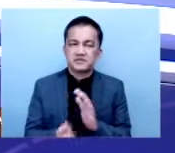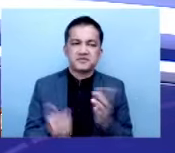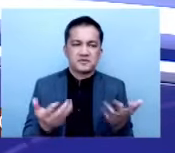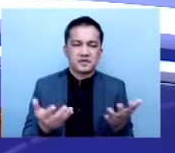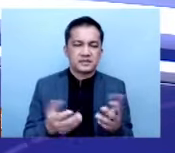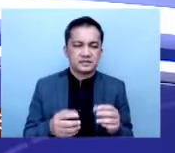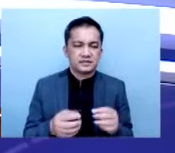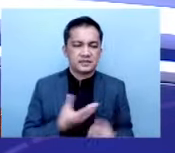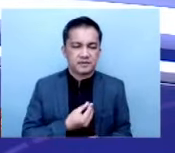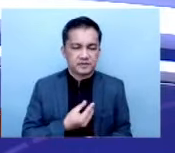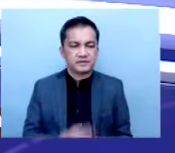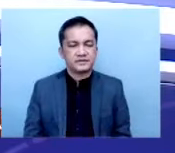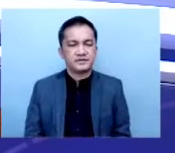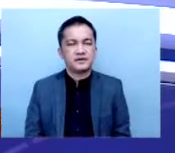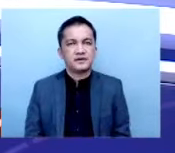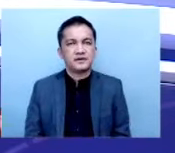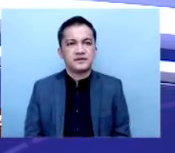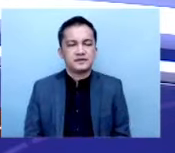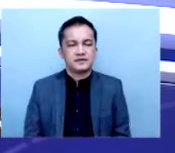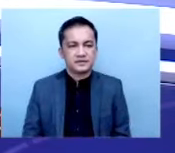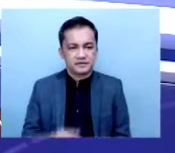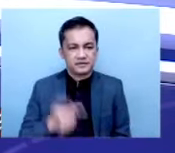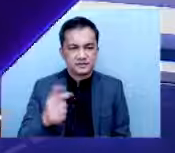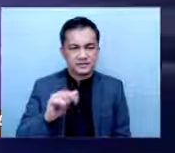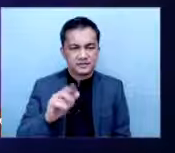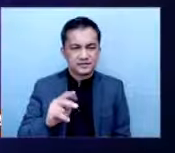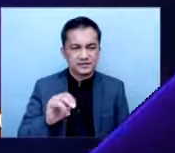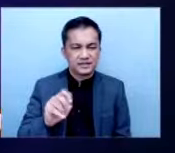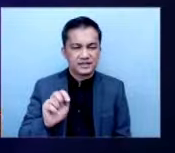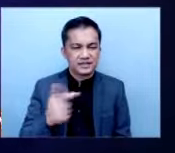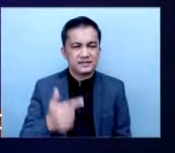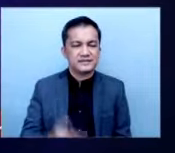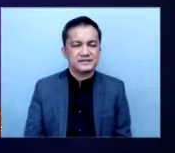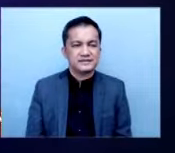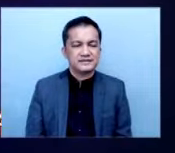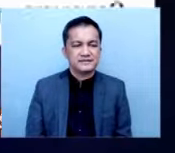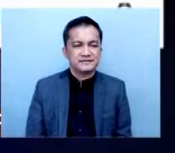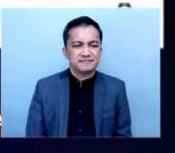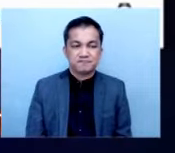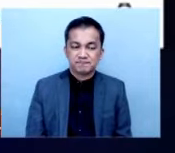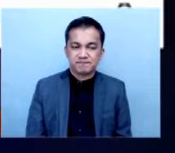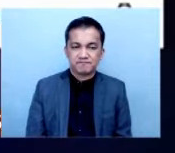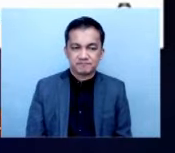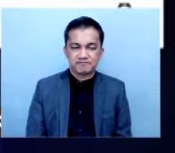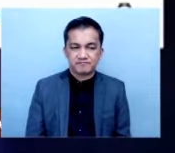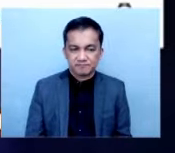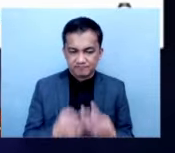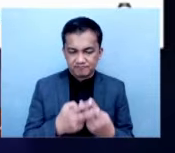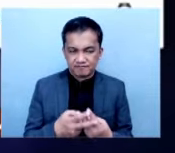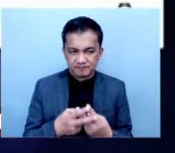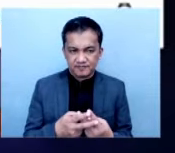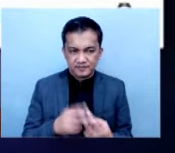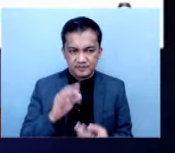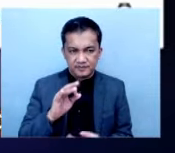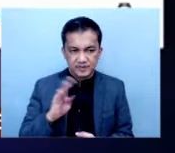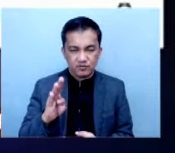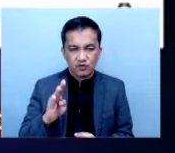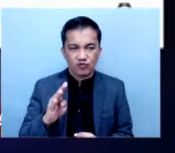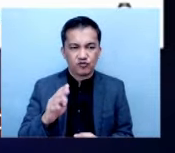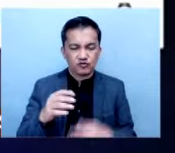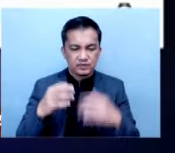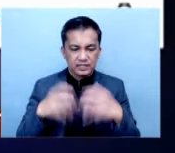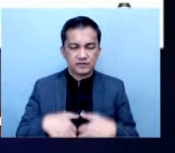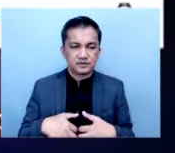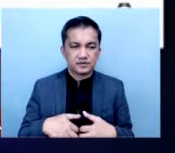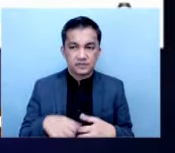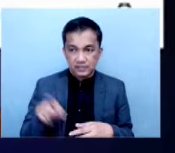dapat ipangamba na itong report ni Justin punsalang # Facebook down isa ka ba